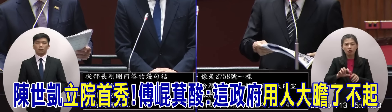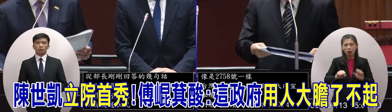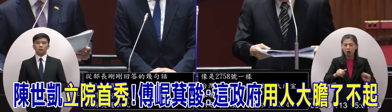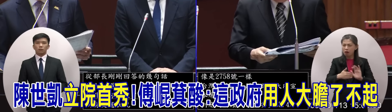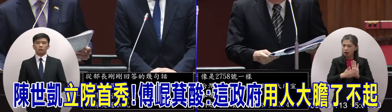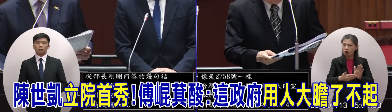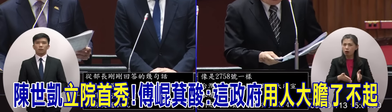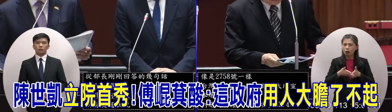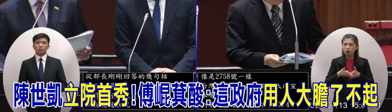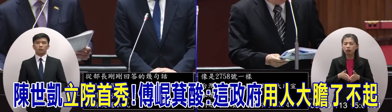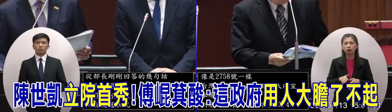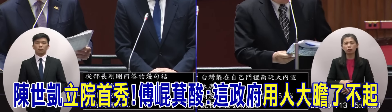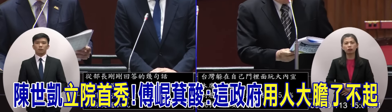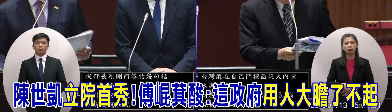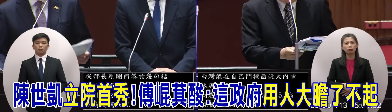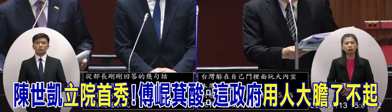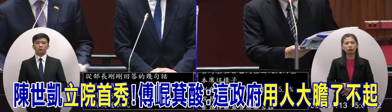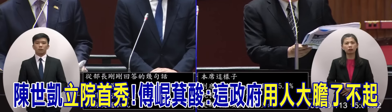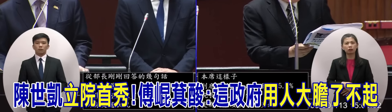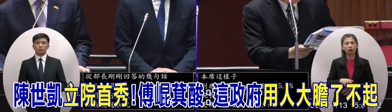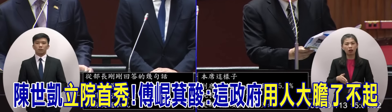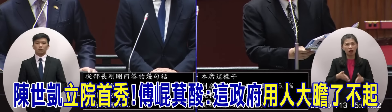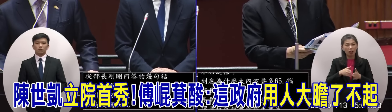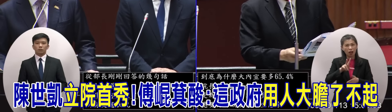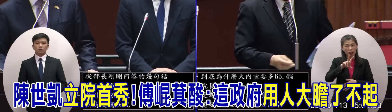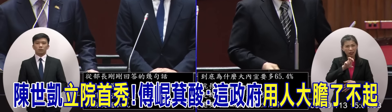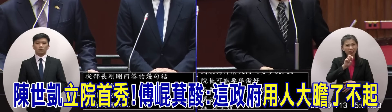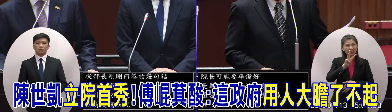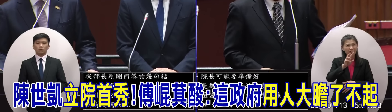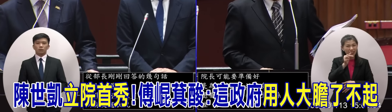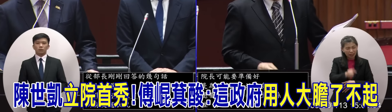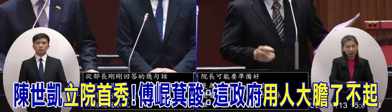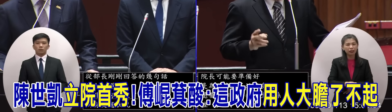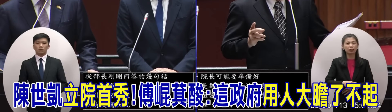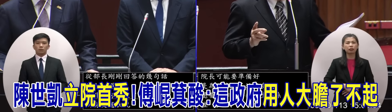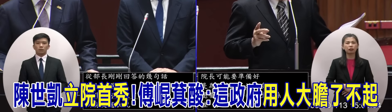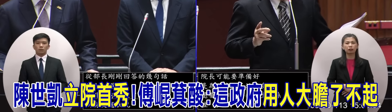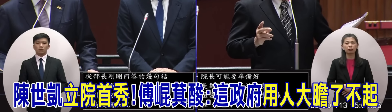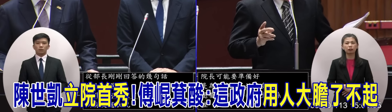字取得好，打炸生态系要73亿，啊。